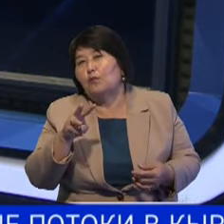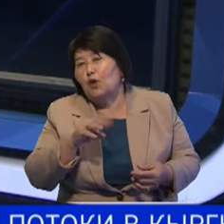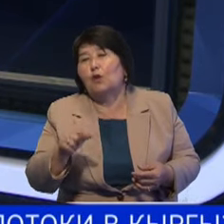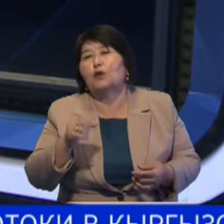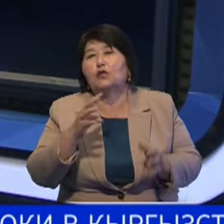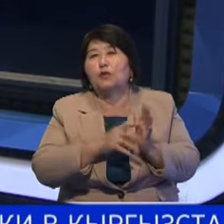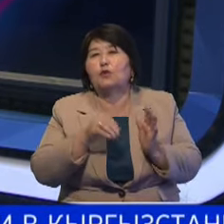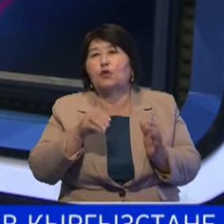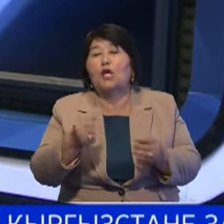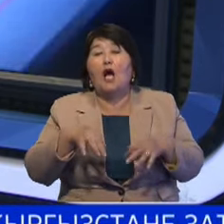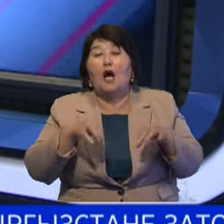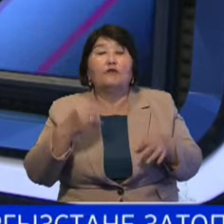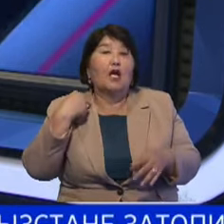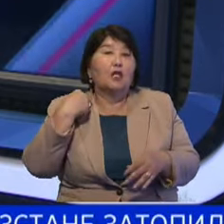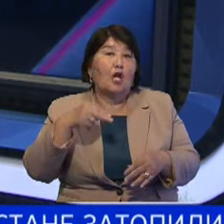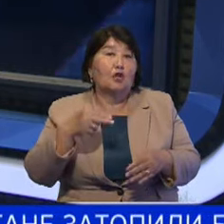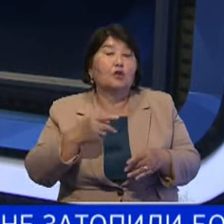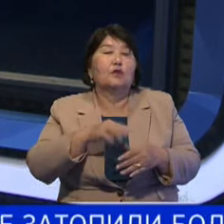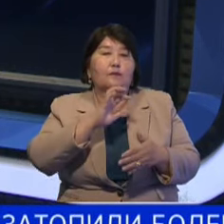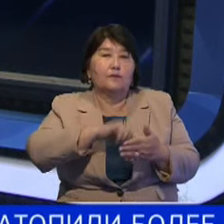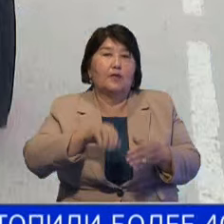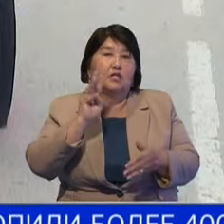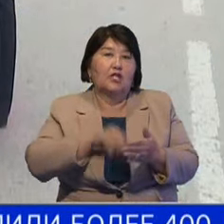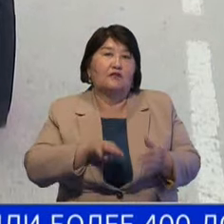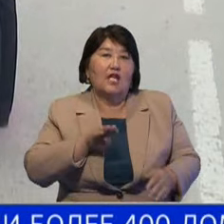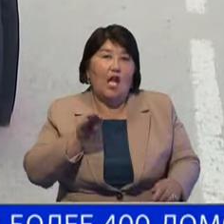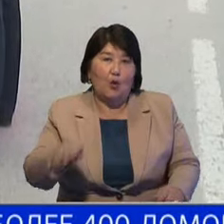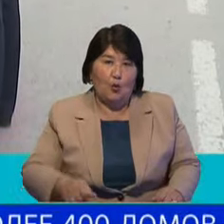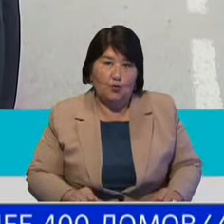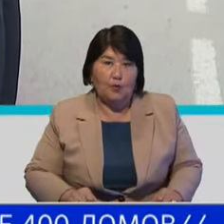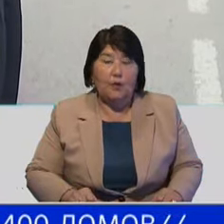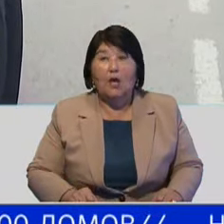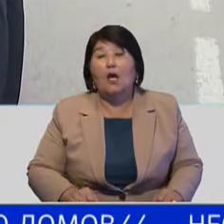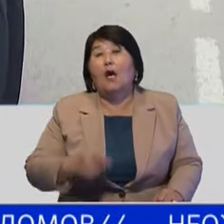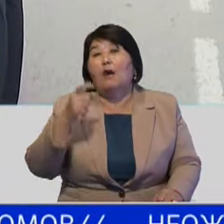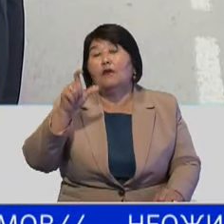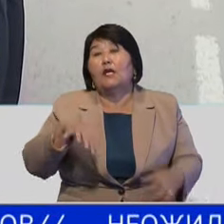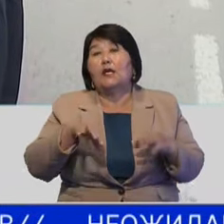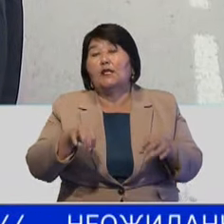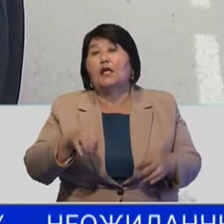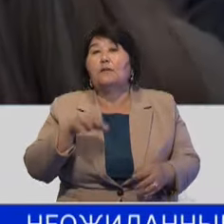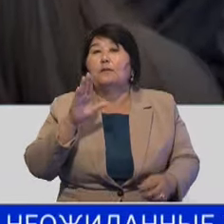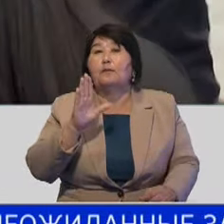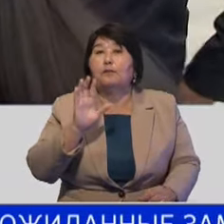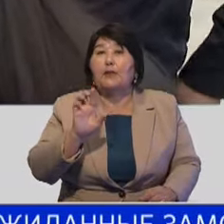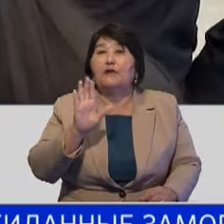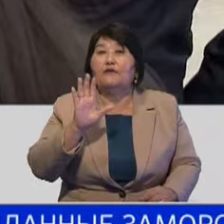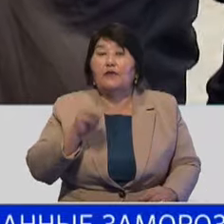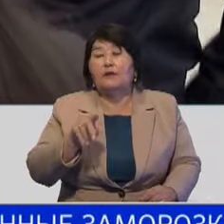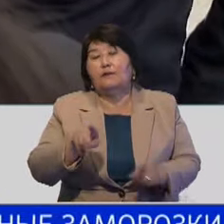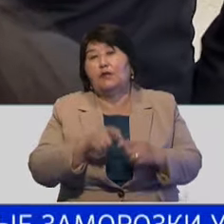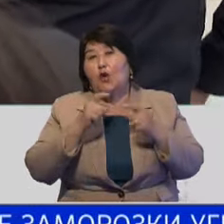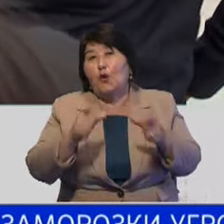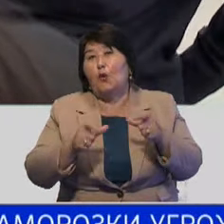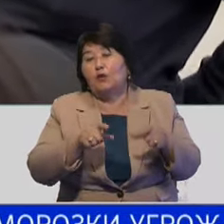тенге автомобили должников отправляются на штрафстоянку владелец автомобиля марки BMW несмотря на неоднократные